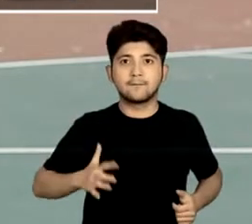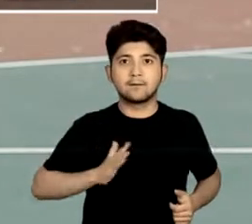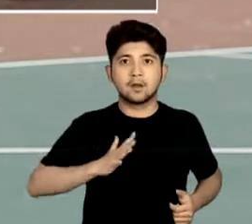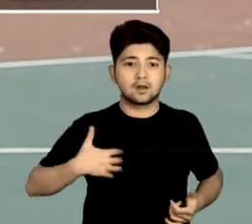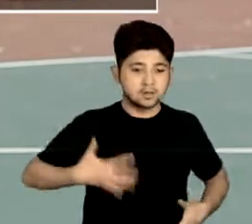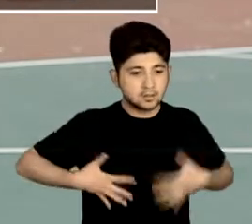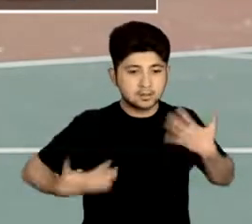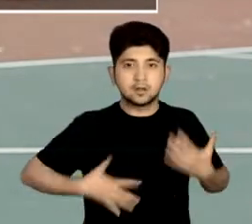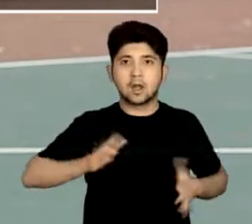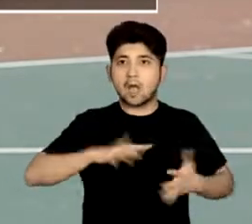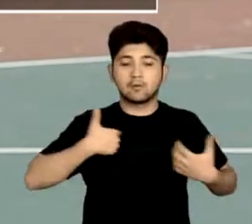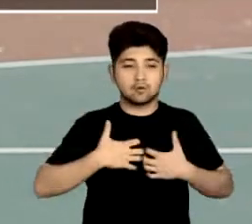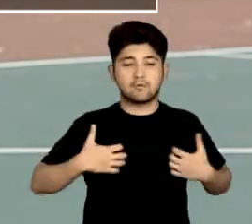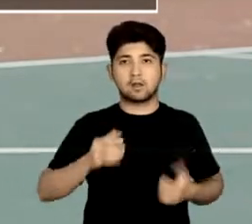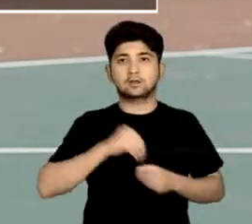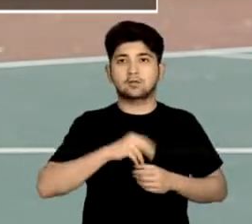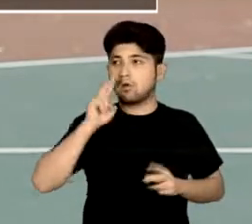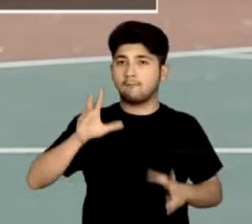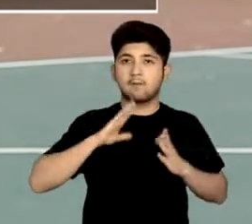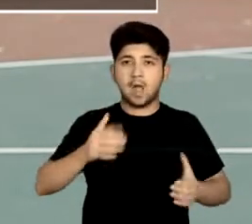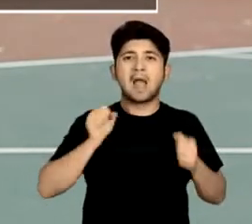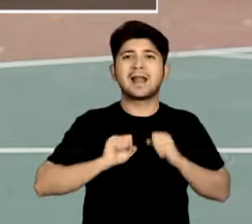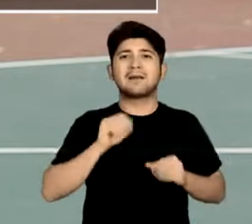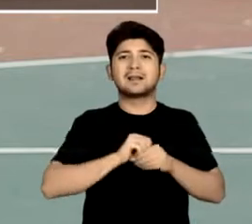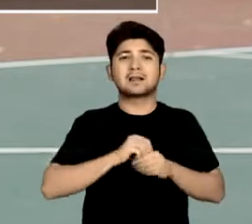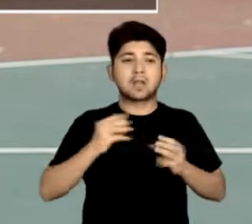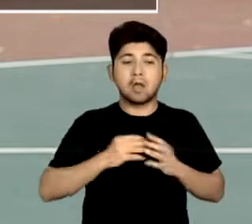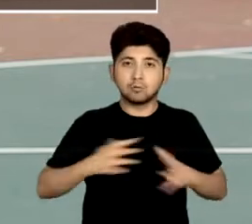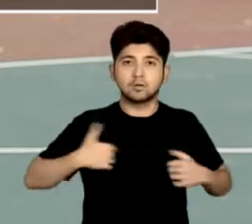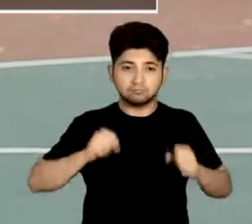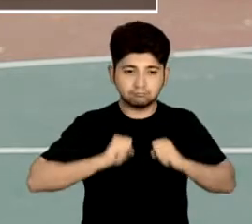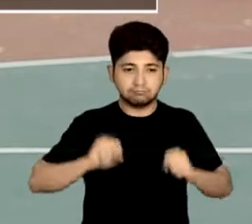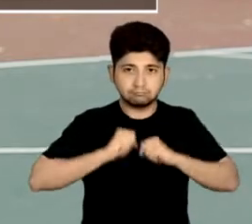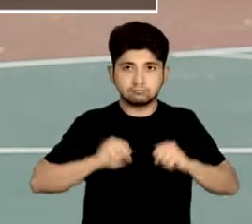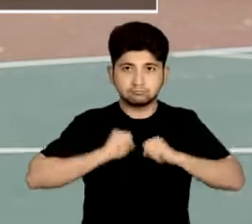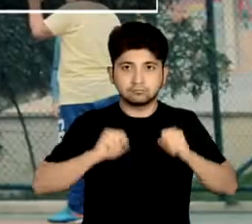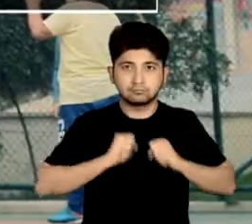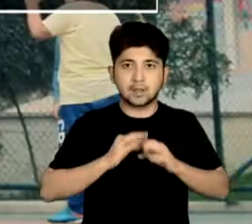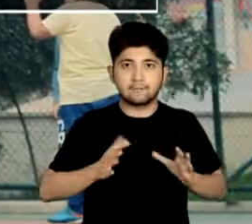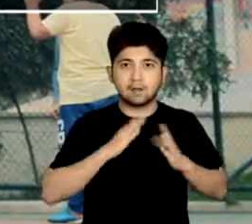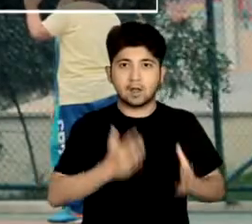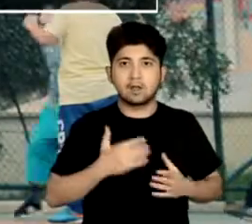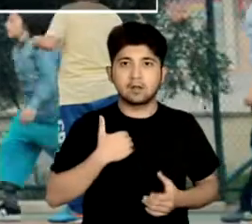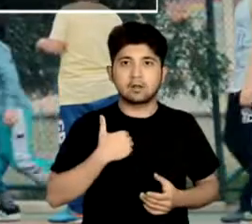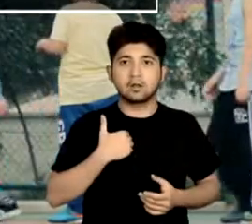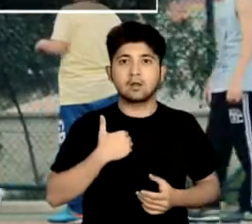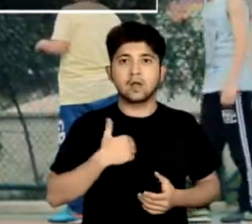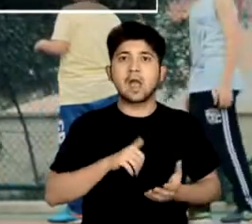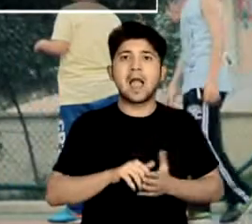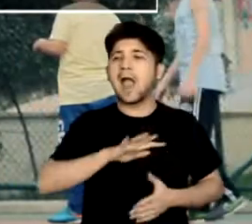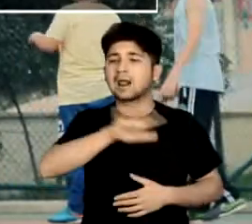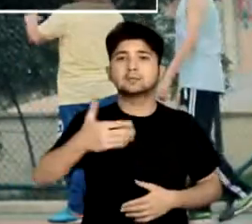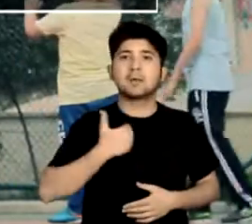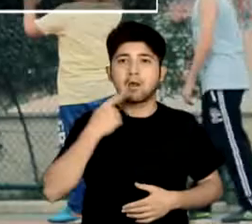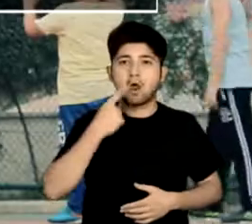geldi. Herkesin bana olan bir güveni geldi. Antrenmanlarda daha çok yer almaya başladım. Bir bak hani herkes